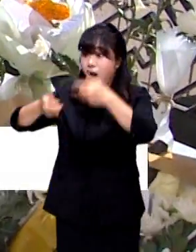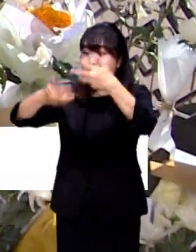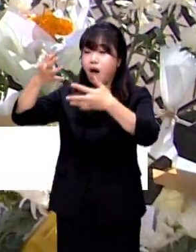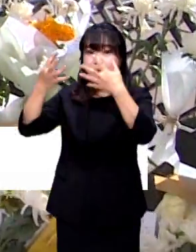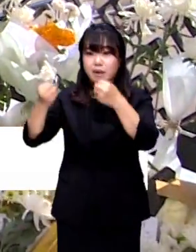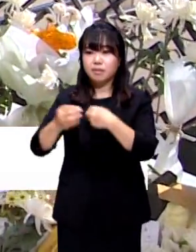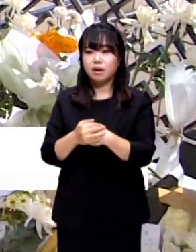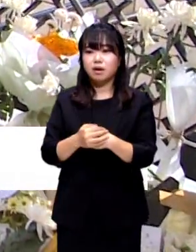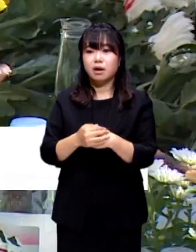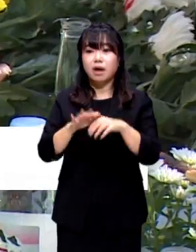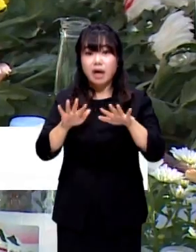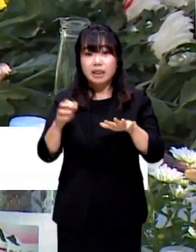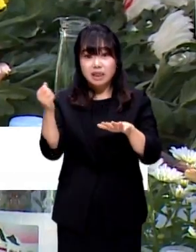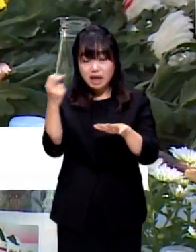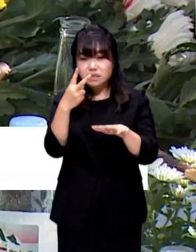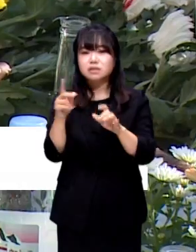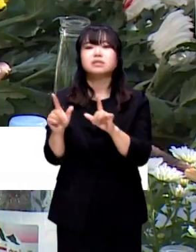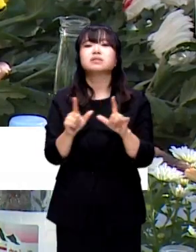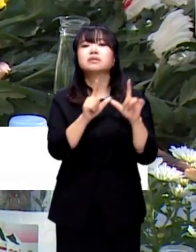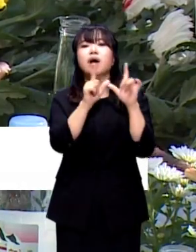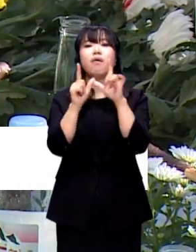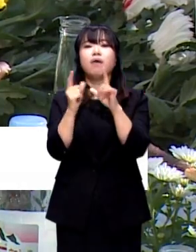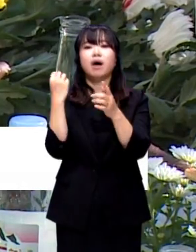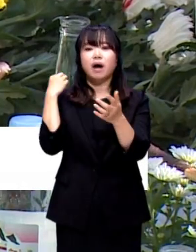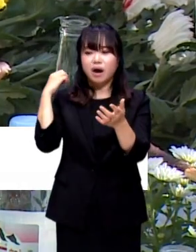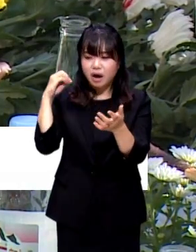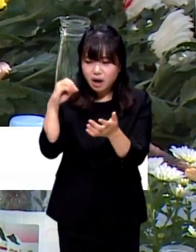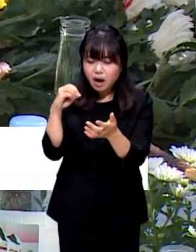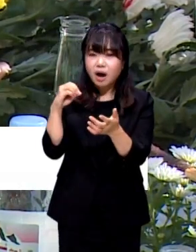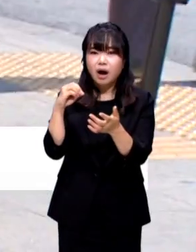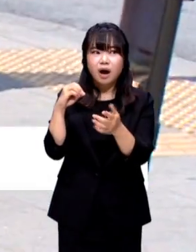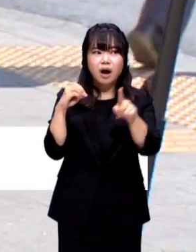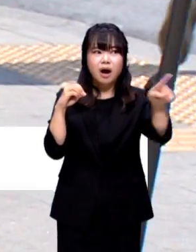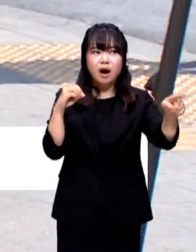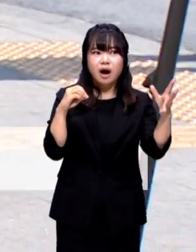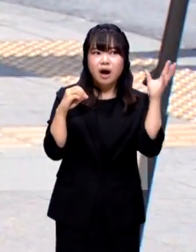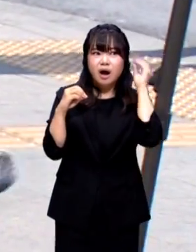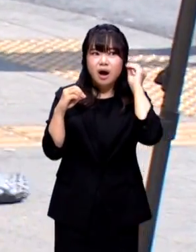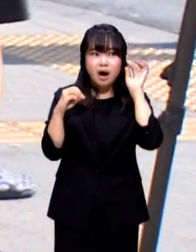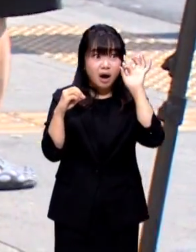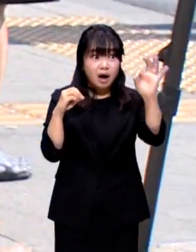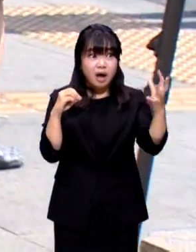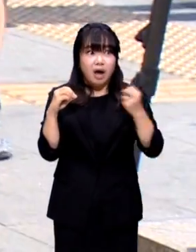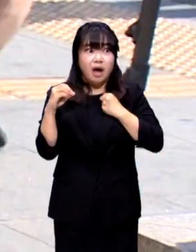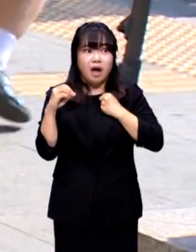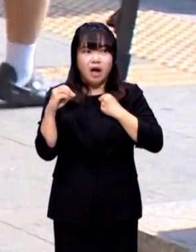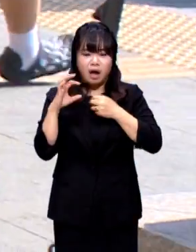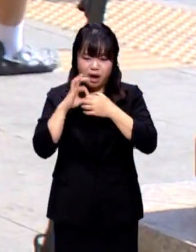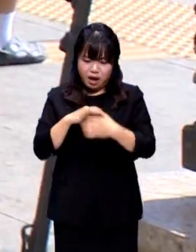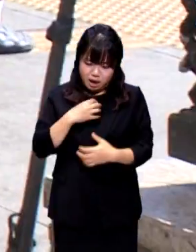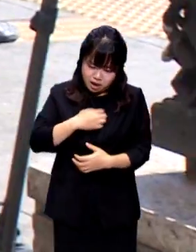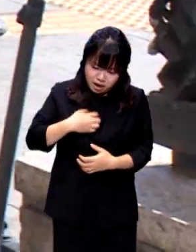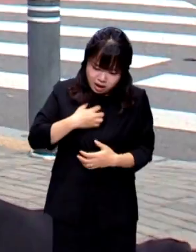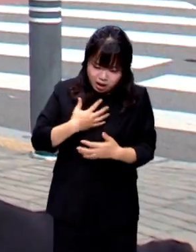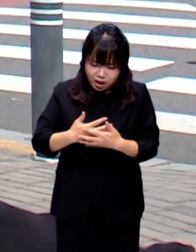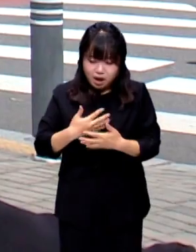다시 일상이 찾아왔지만 충격에서 쉽게 빠져나오지 못하는 사람들이 적지 않습니다.